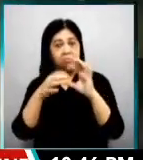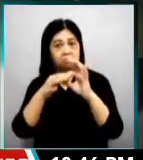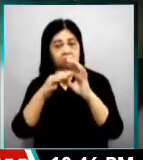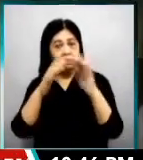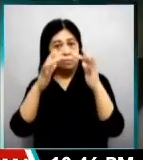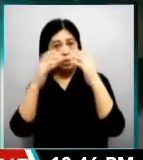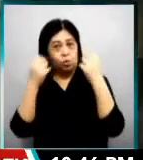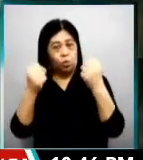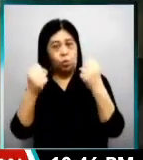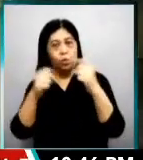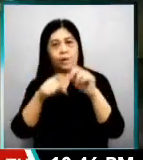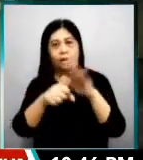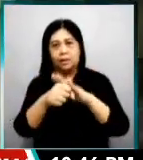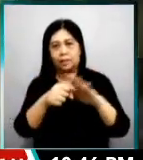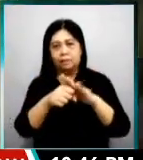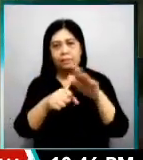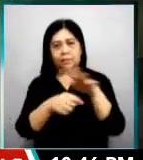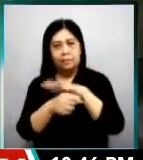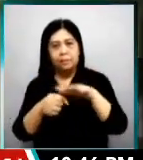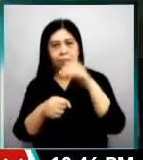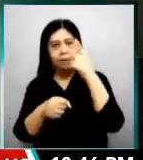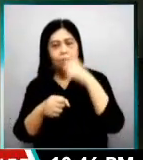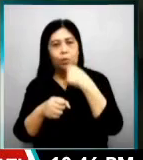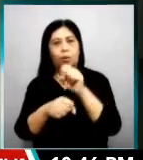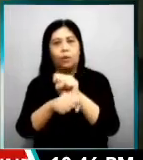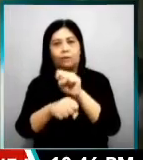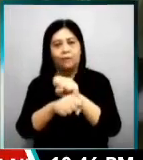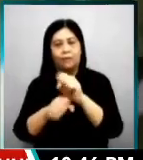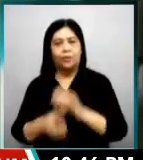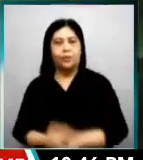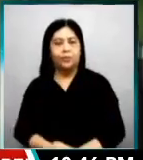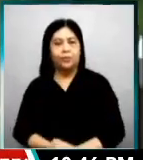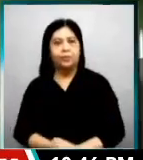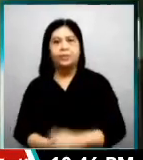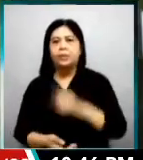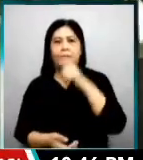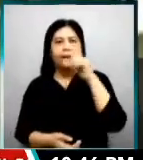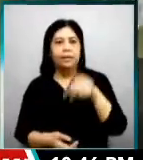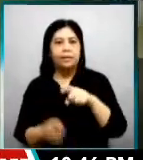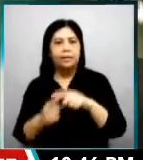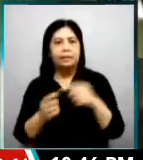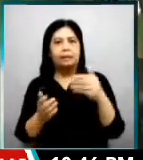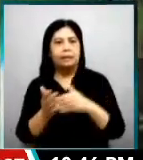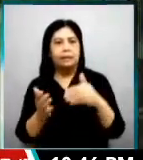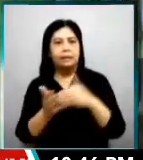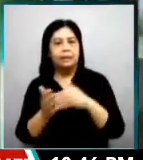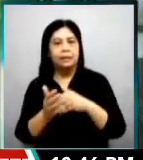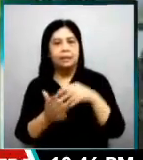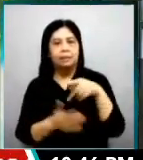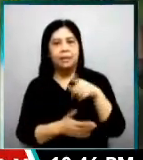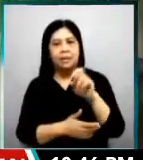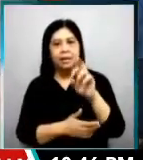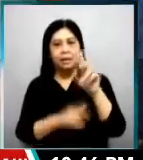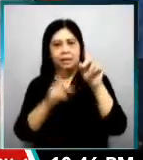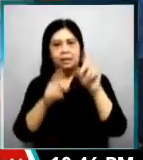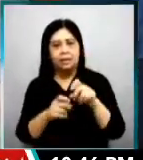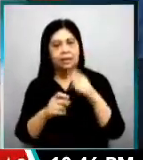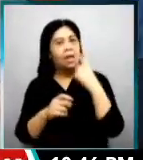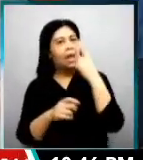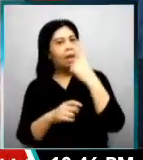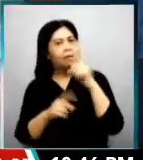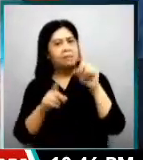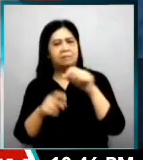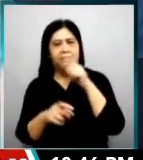espasyo para sa mga magtatrabaho. Hindi na rin daw kailangan ng paulit-ulit na PCR o saliva test. As of